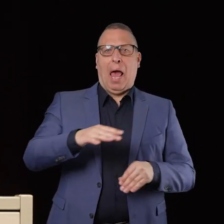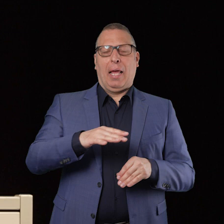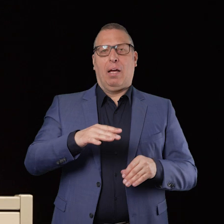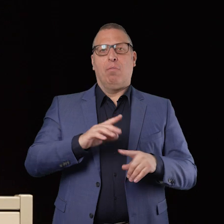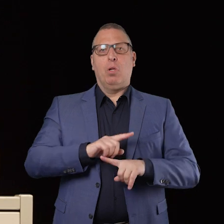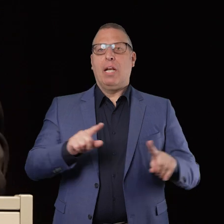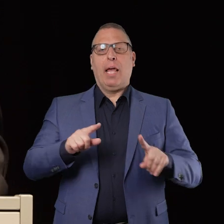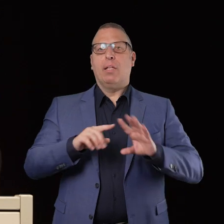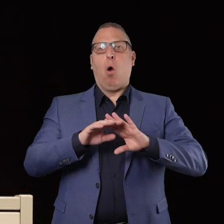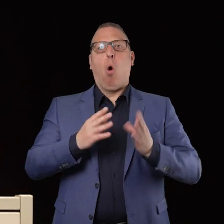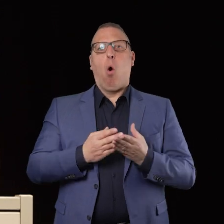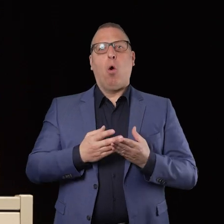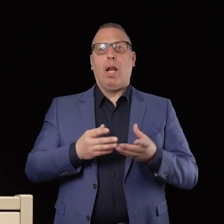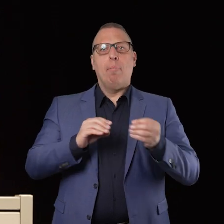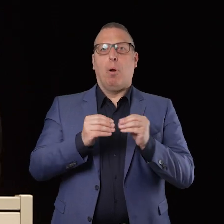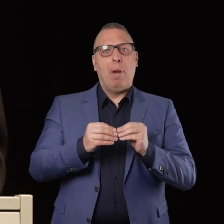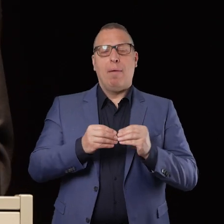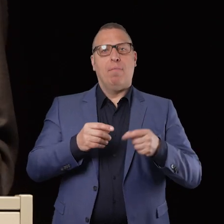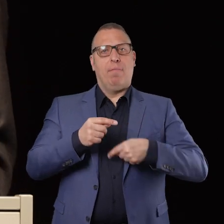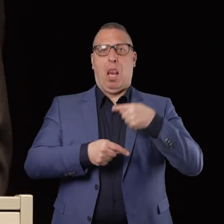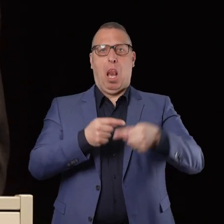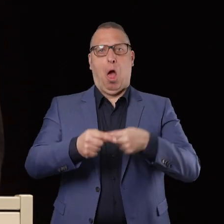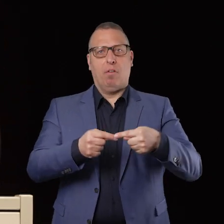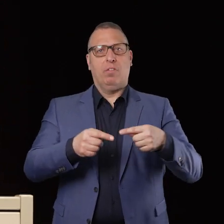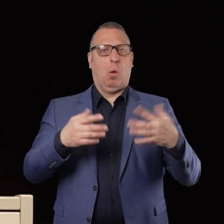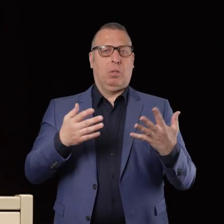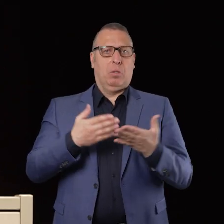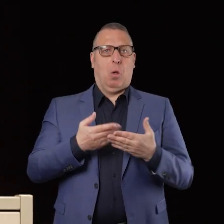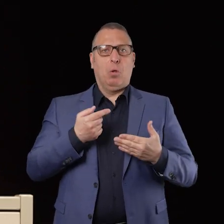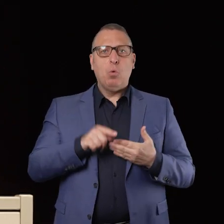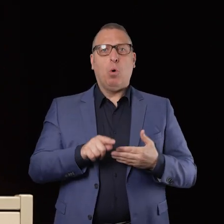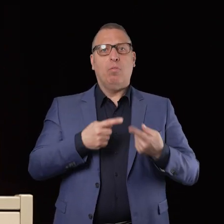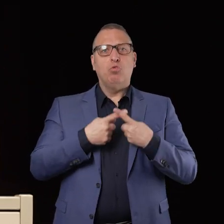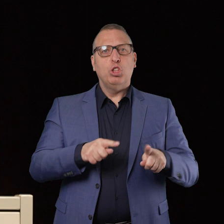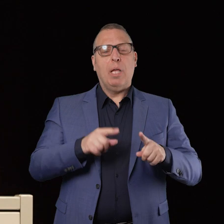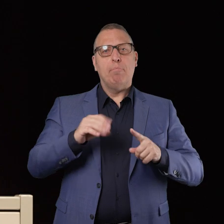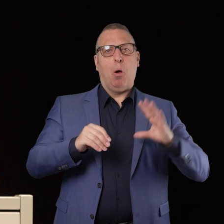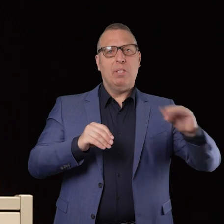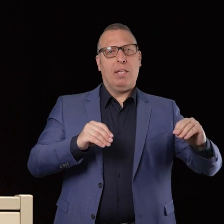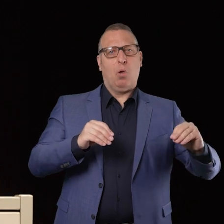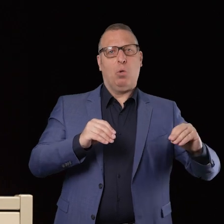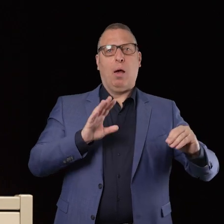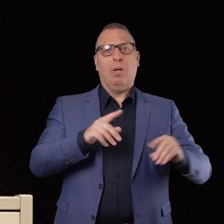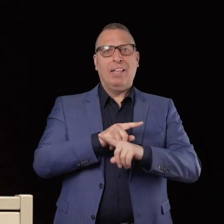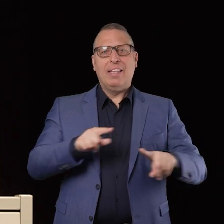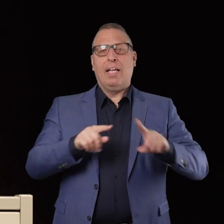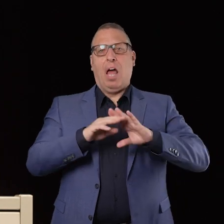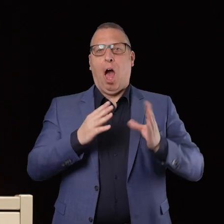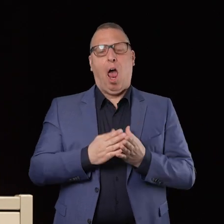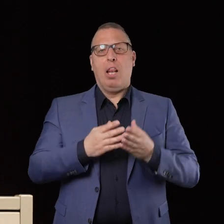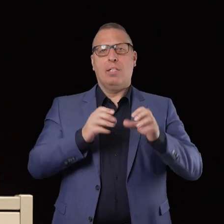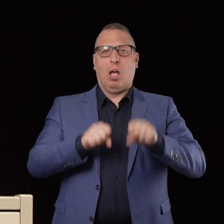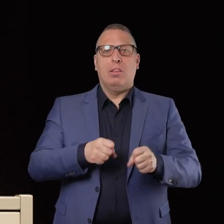Bereich, der nicht restlos geklärt ist oder sich aufgrund unterschiedlicher Positionen